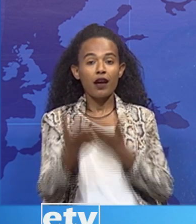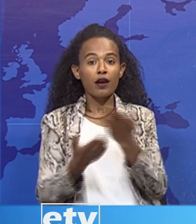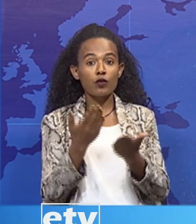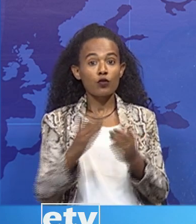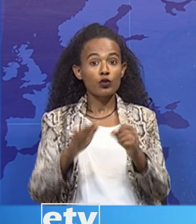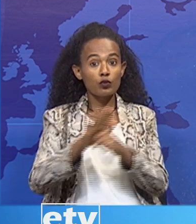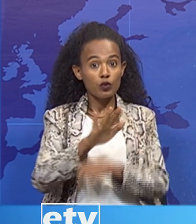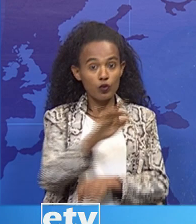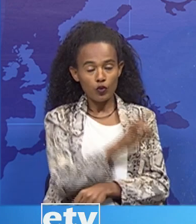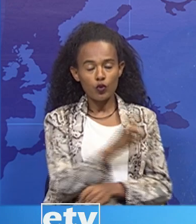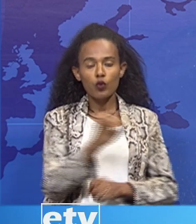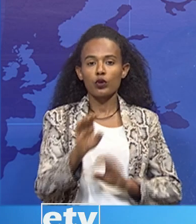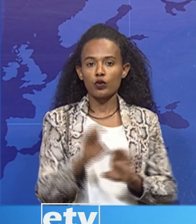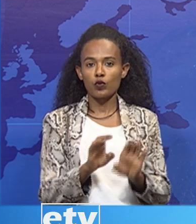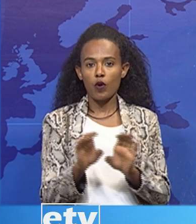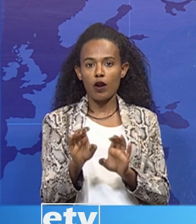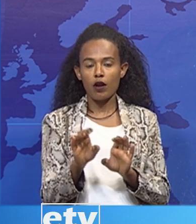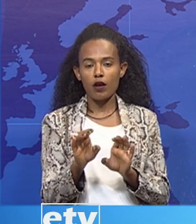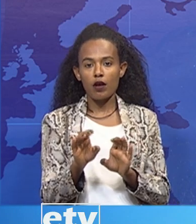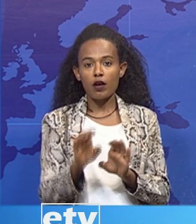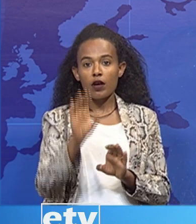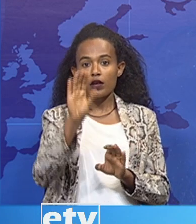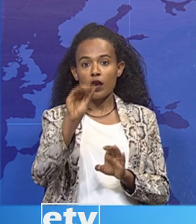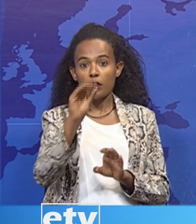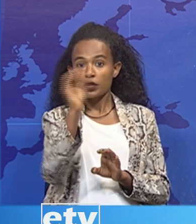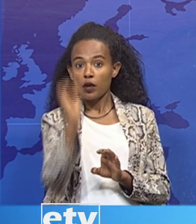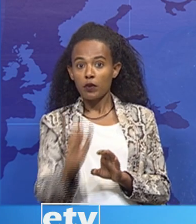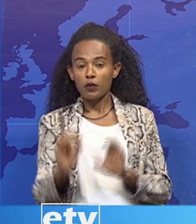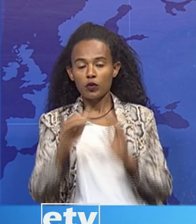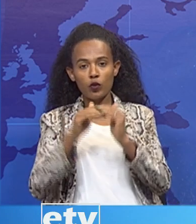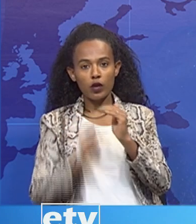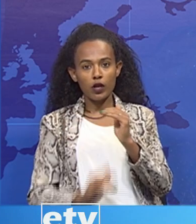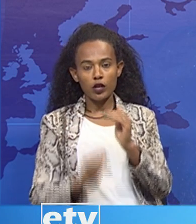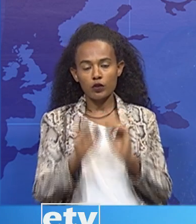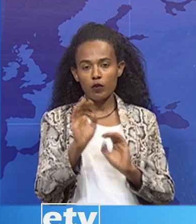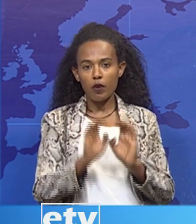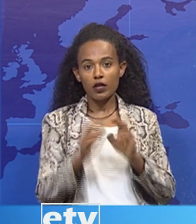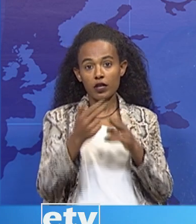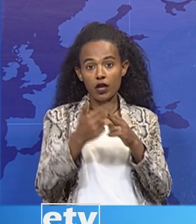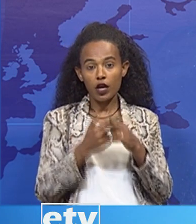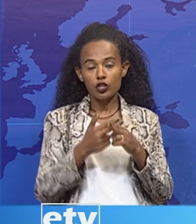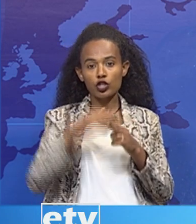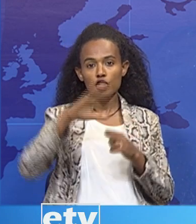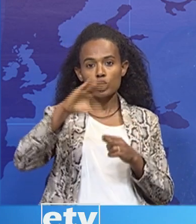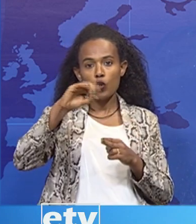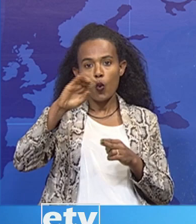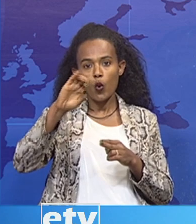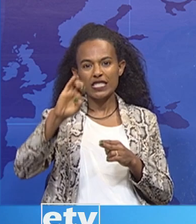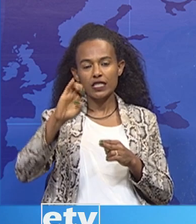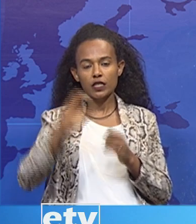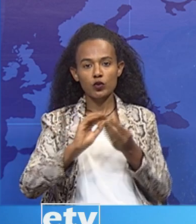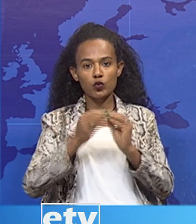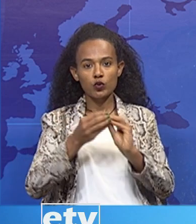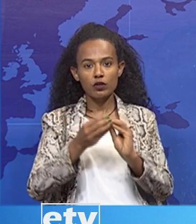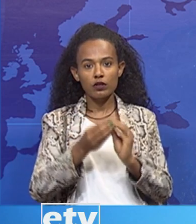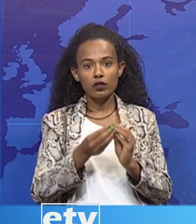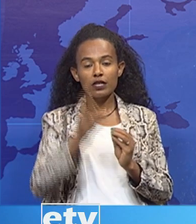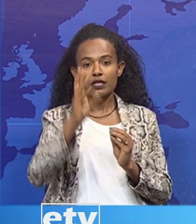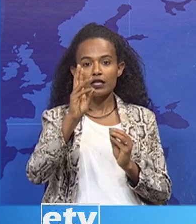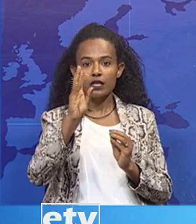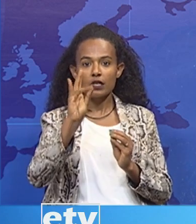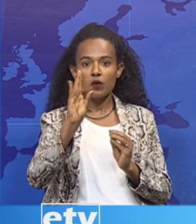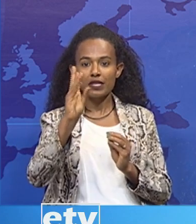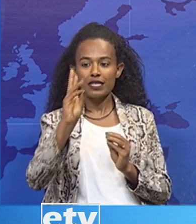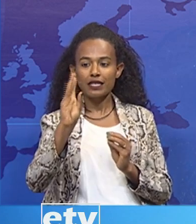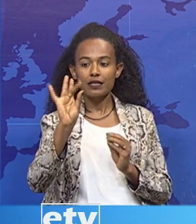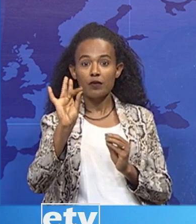እንዲሆን ተደርጓል። የ50 በመቶ ቅናሽ በማድረግ የአጭር ኮድ ቁጥር ፍቃድ ተሰጥቷል። ይሄ